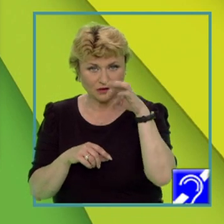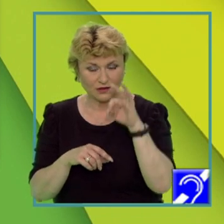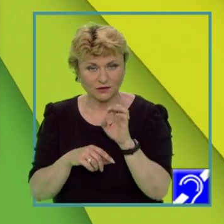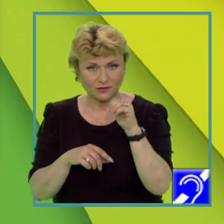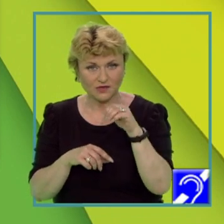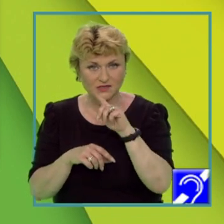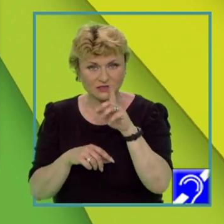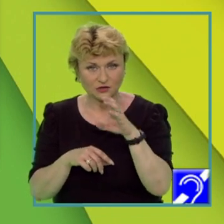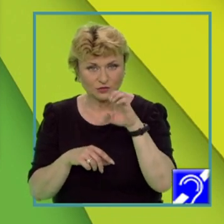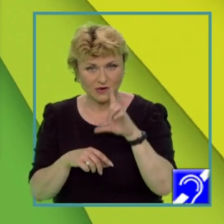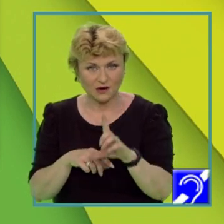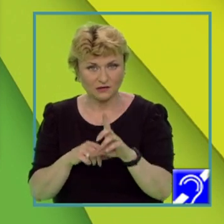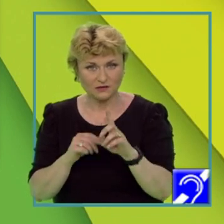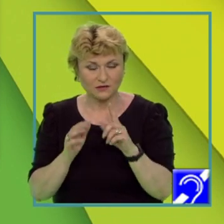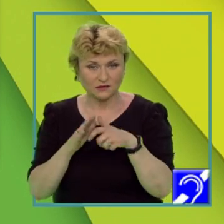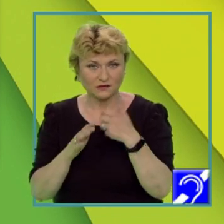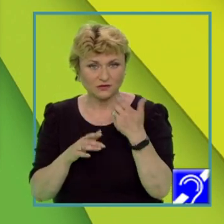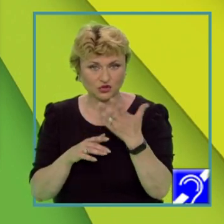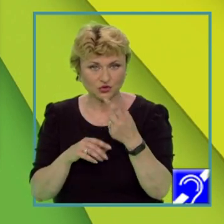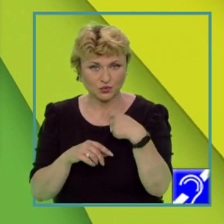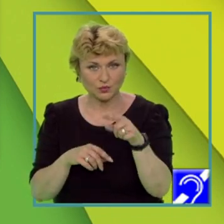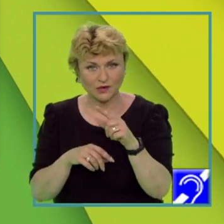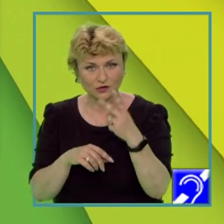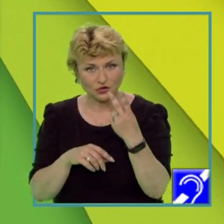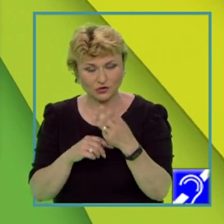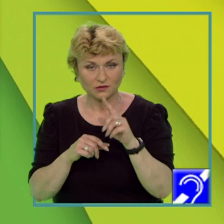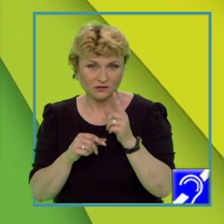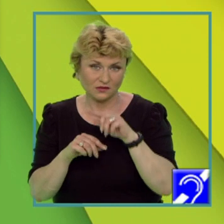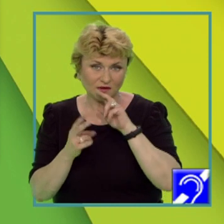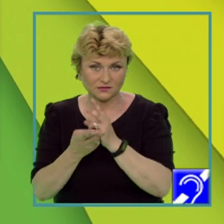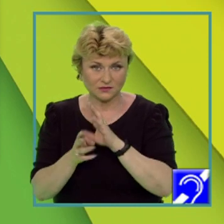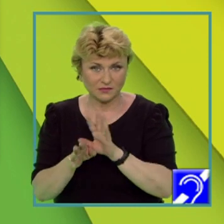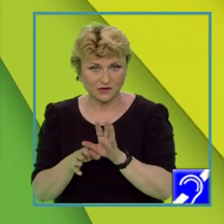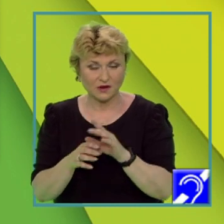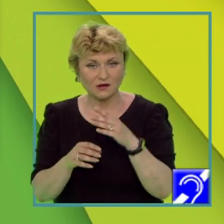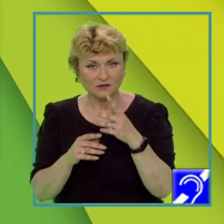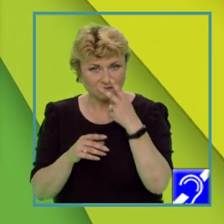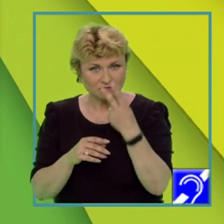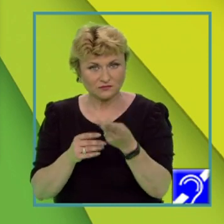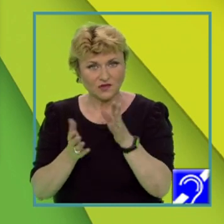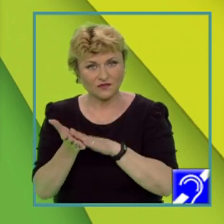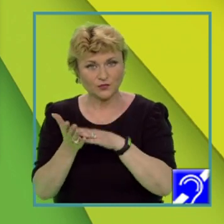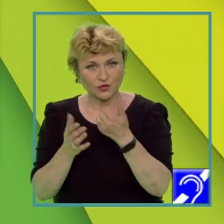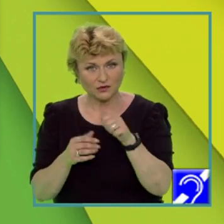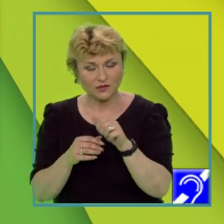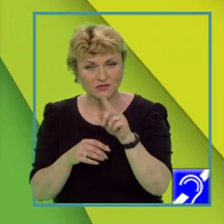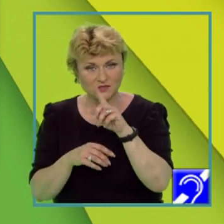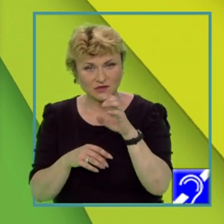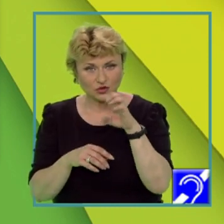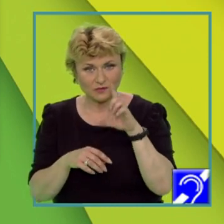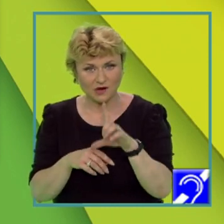cinci pe 2 ori logaritm zecimal din 10 de asemenea retinem faptul că logaritm zecimal din 10